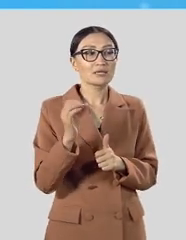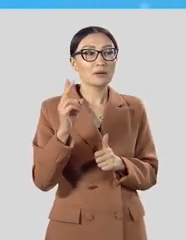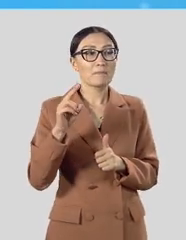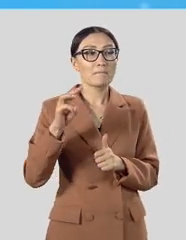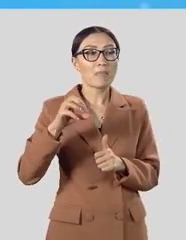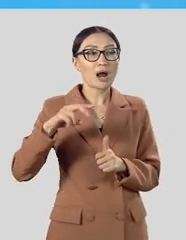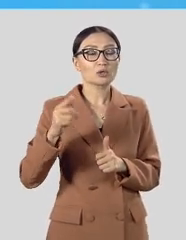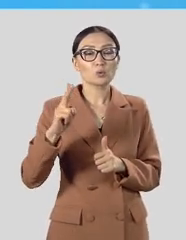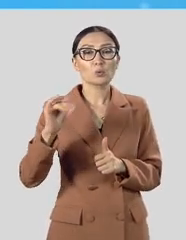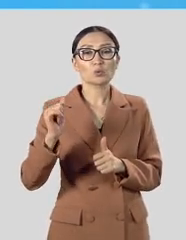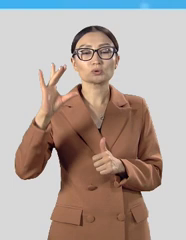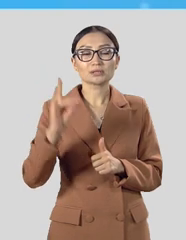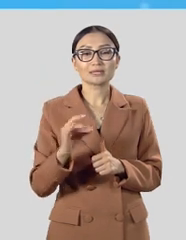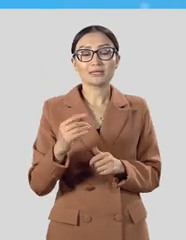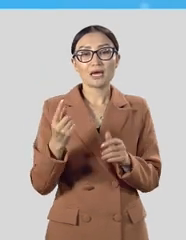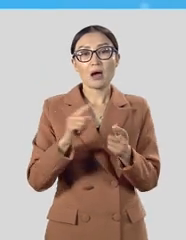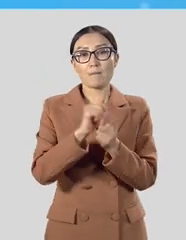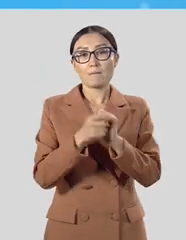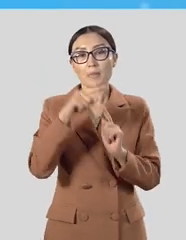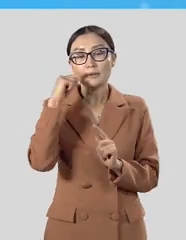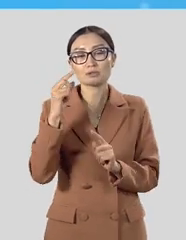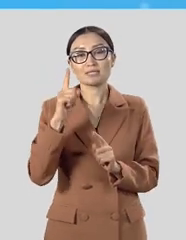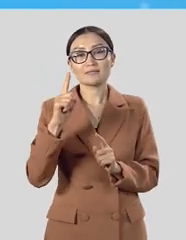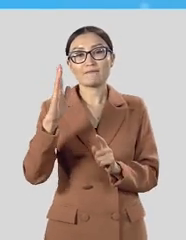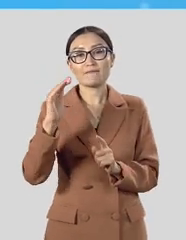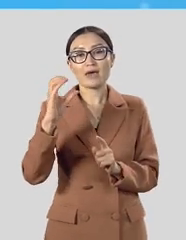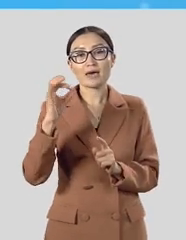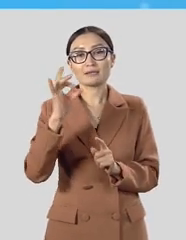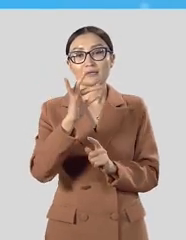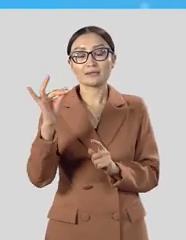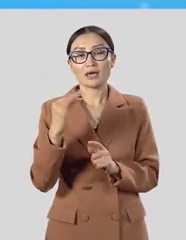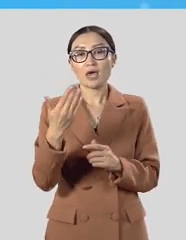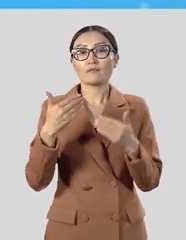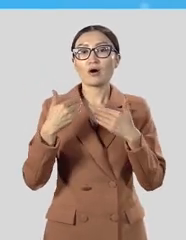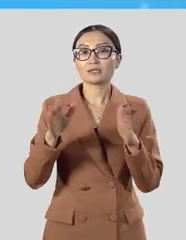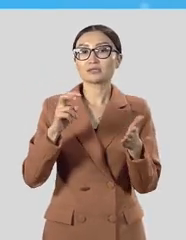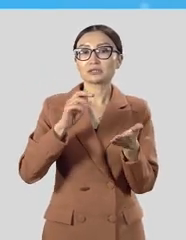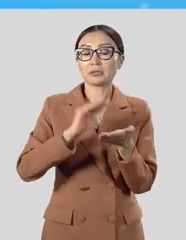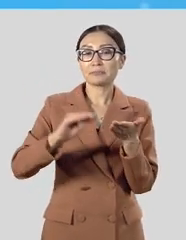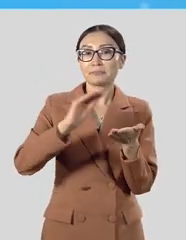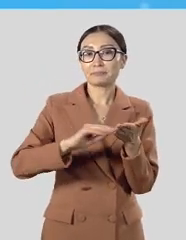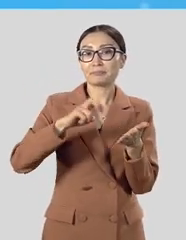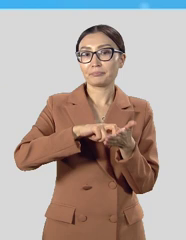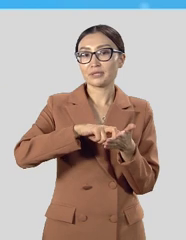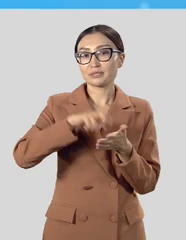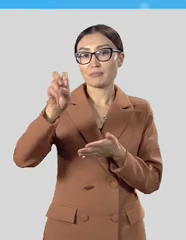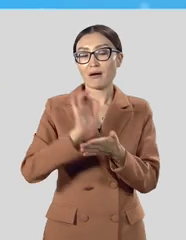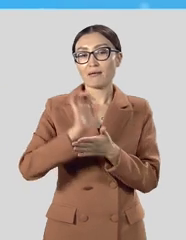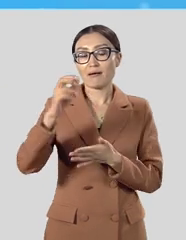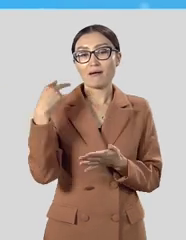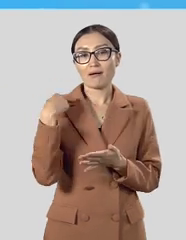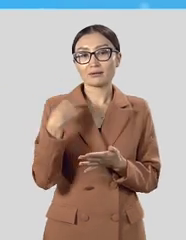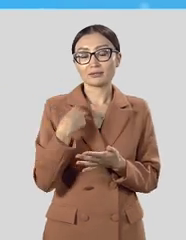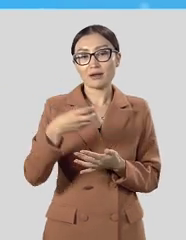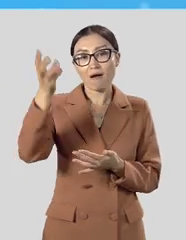По-русски это значит «зверьки». Свои открытия Левенгук описывал в письмах, которые посылал в Англию,